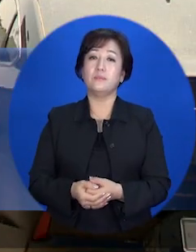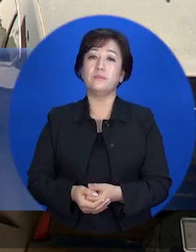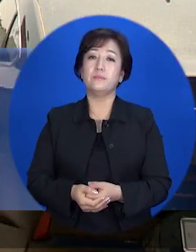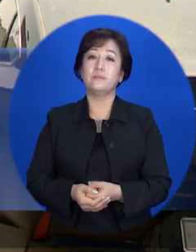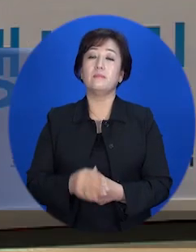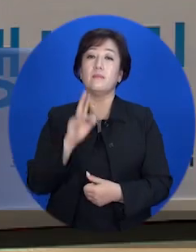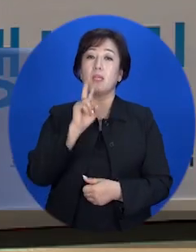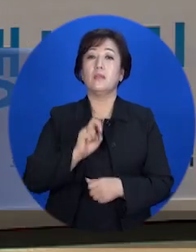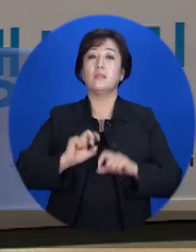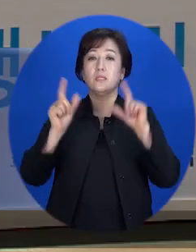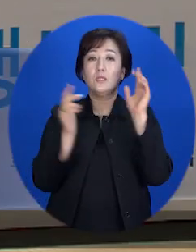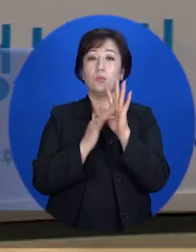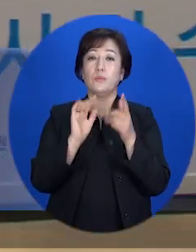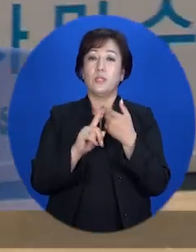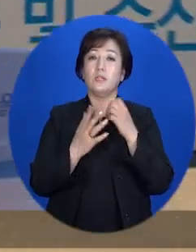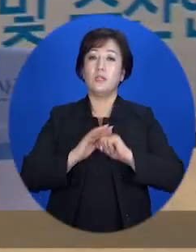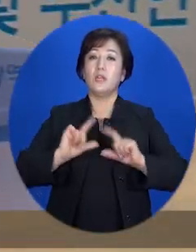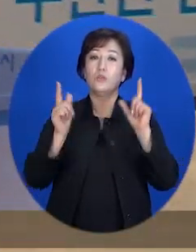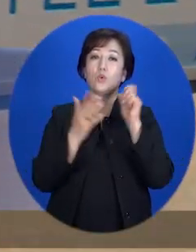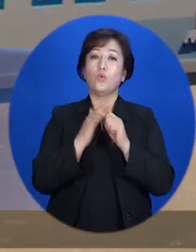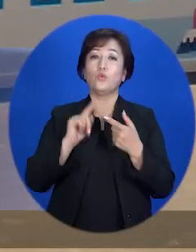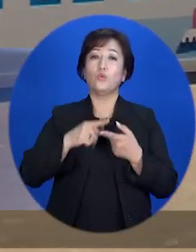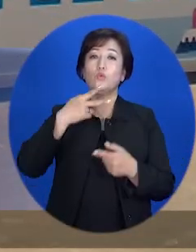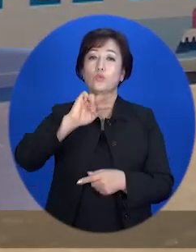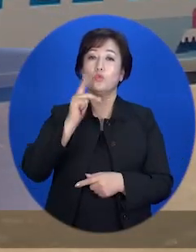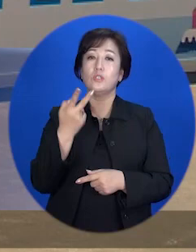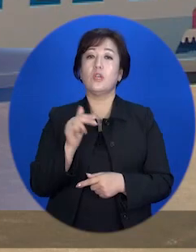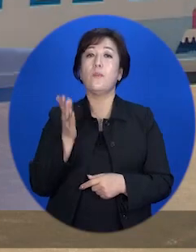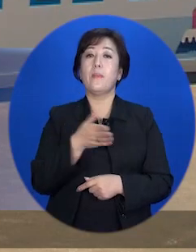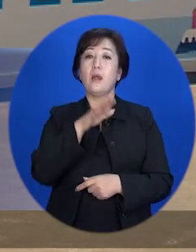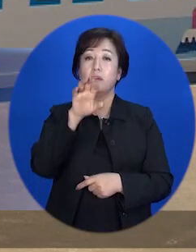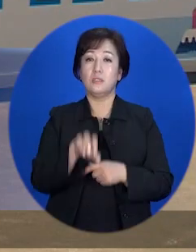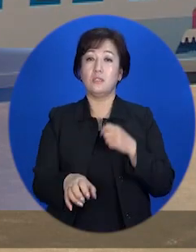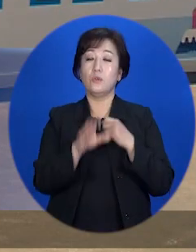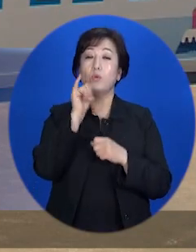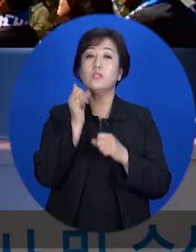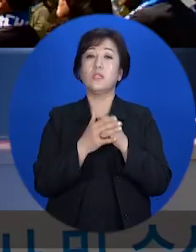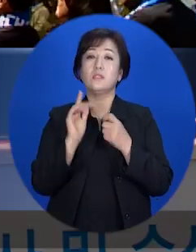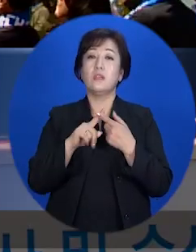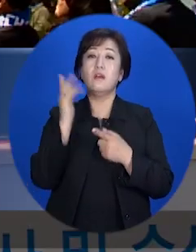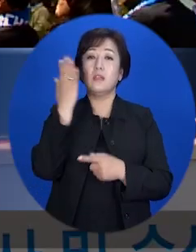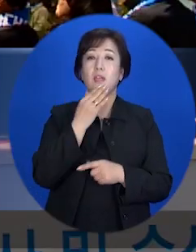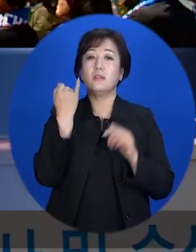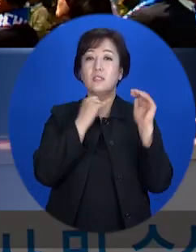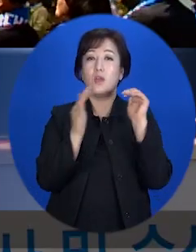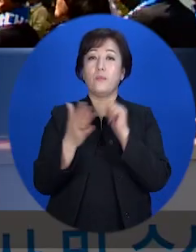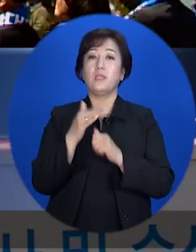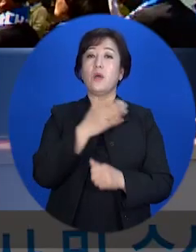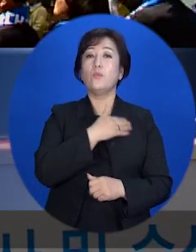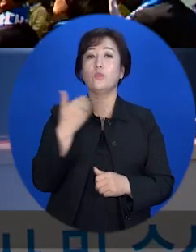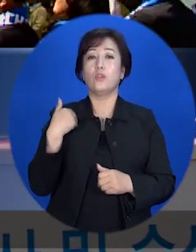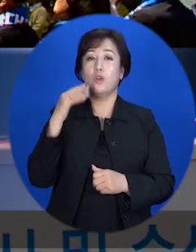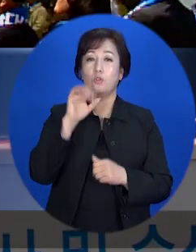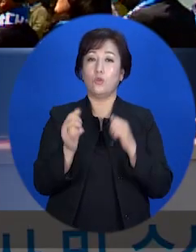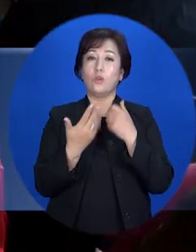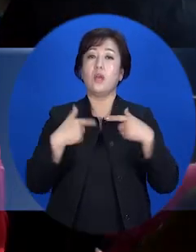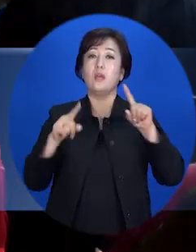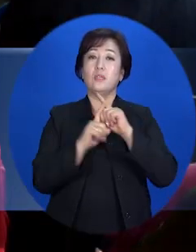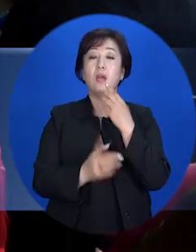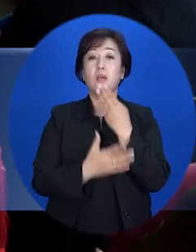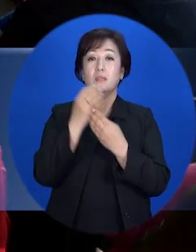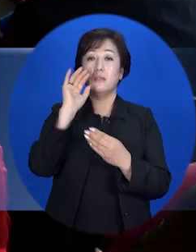지난 20일 동구 울산수협 방어진 위판장에서 깨끗한 바다 풍요로운 어장 하나 되는 수산인을